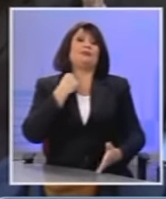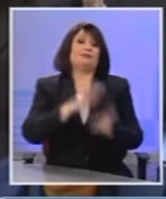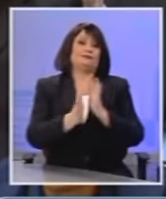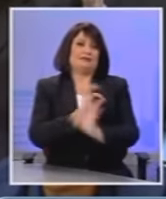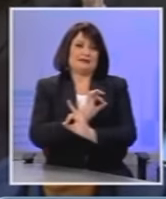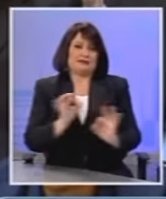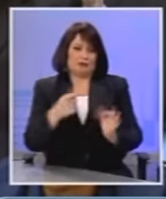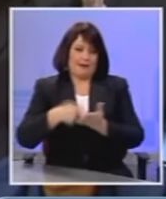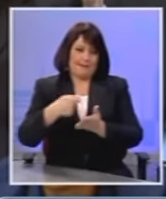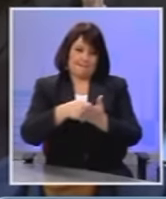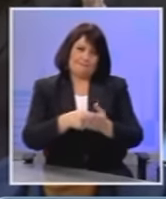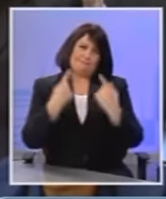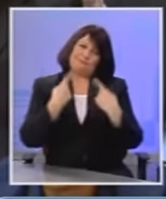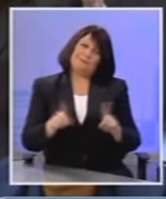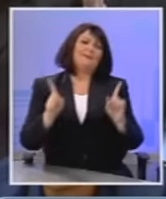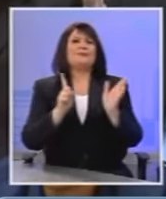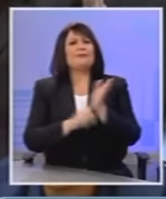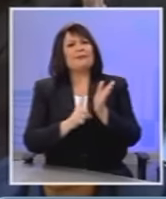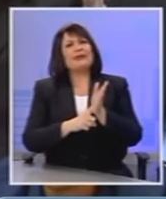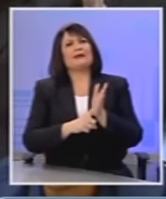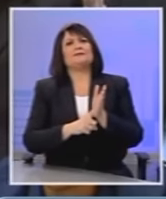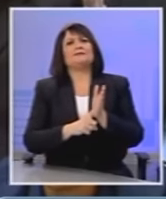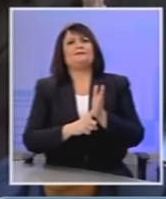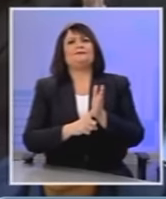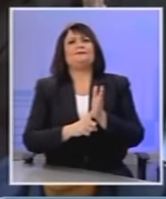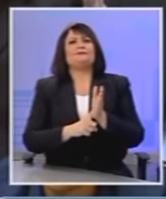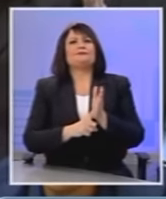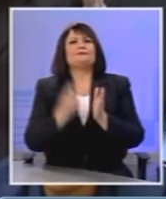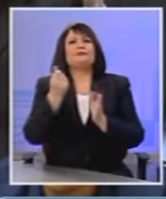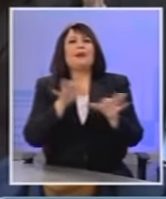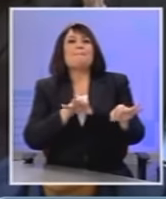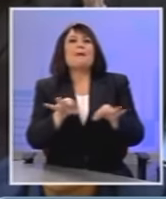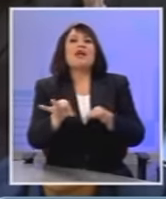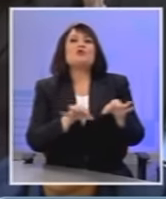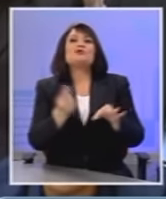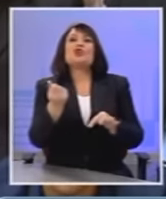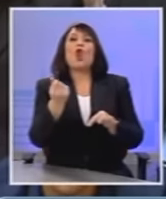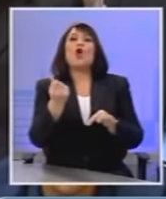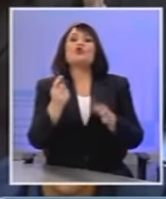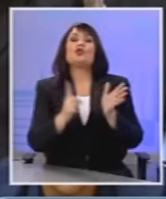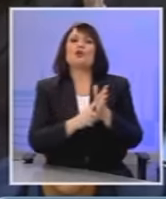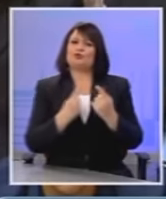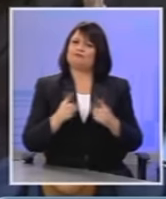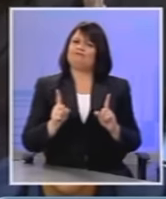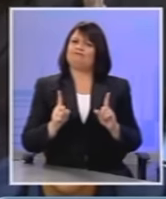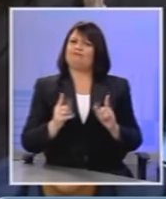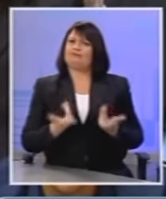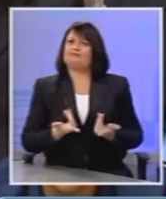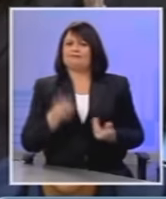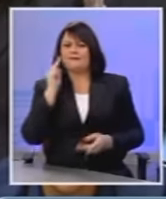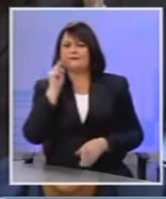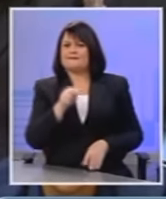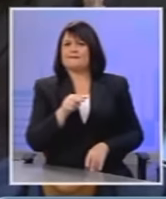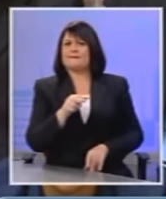και έναν πολύ περίεργο νόμο, το περίφημο περιουσιολόγιο, όπου φαίνεται ότι τουλάχιστον